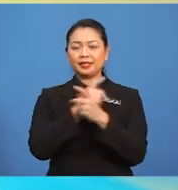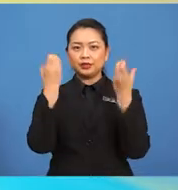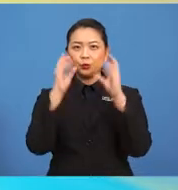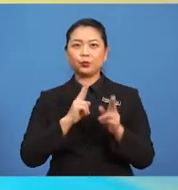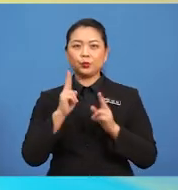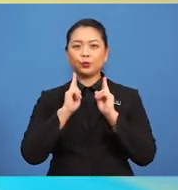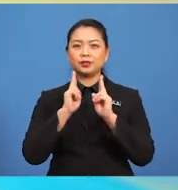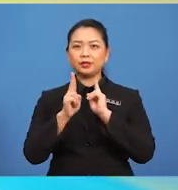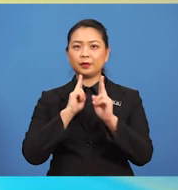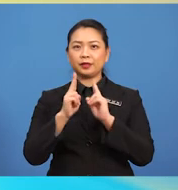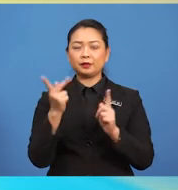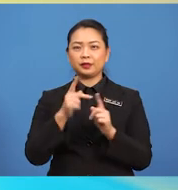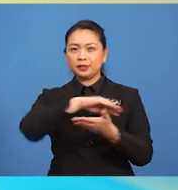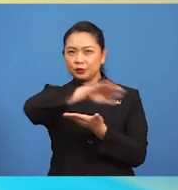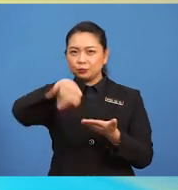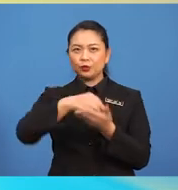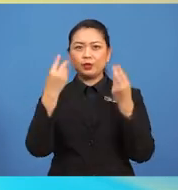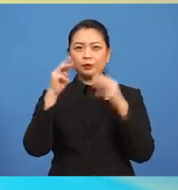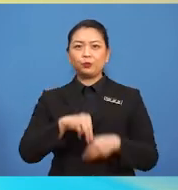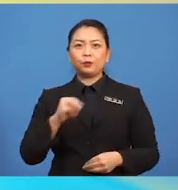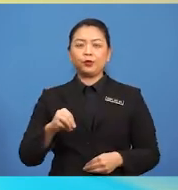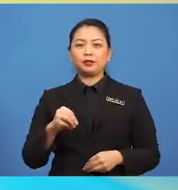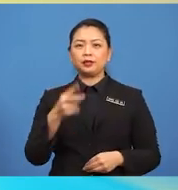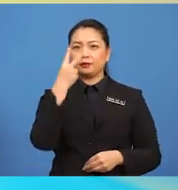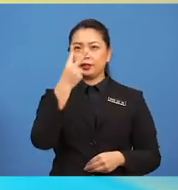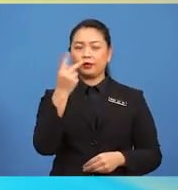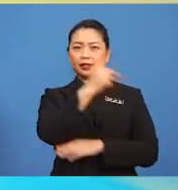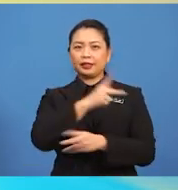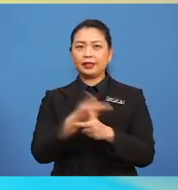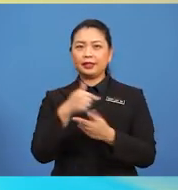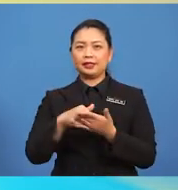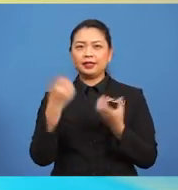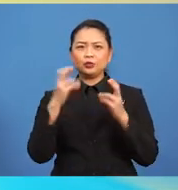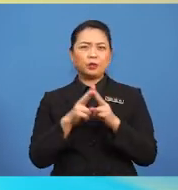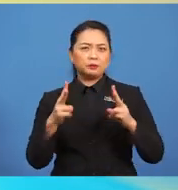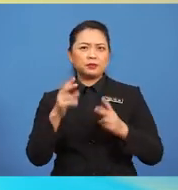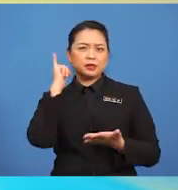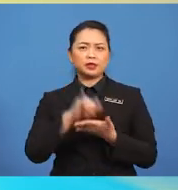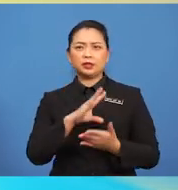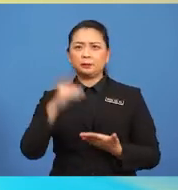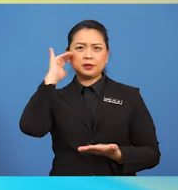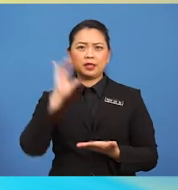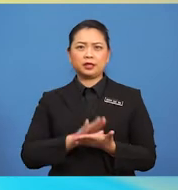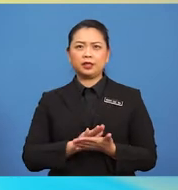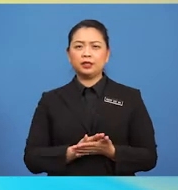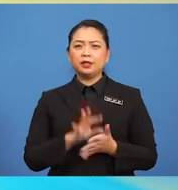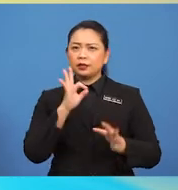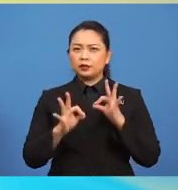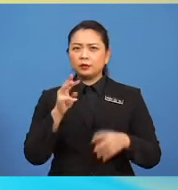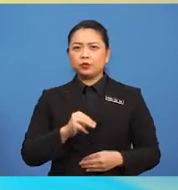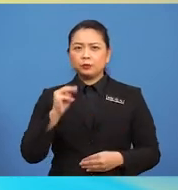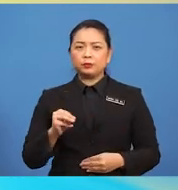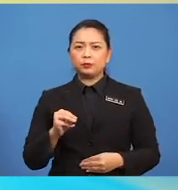kasih cikgu ucapkan kepada semua murid yang telah menonton episod ini. Cikgu amat yakin dan percaya